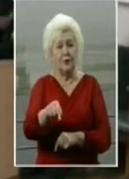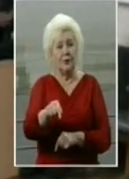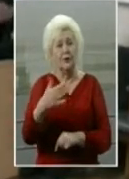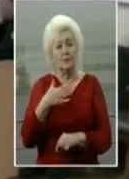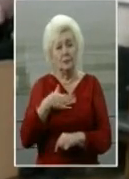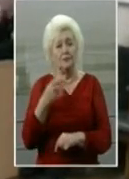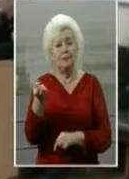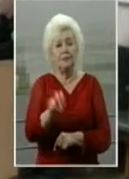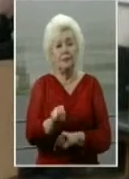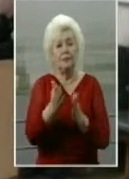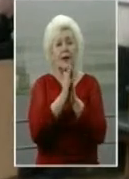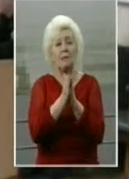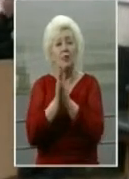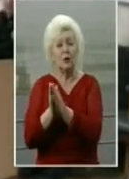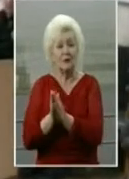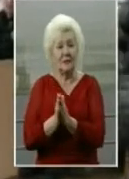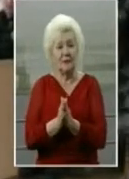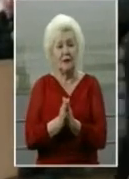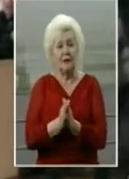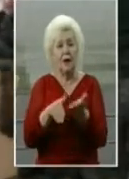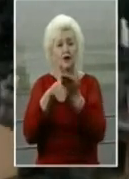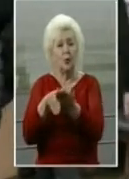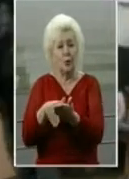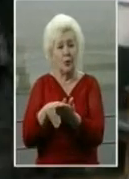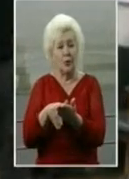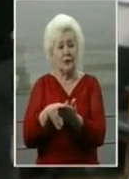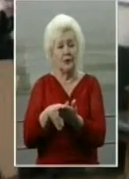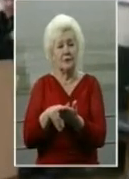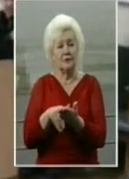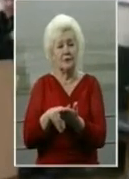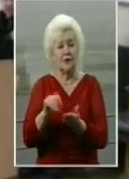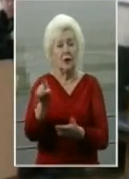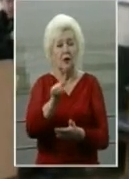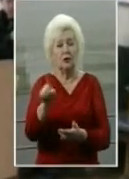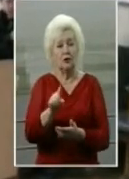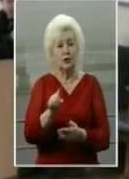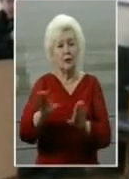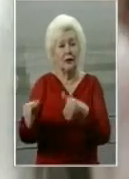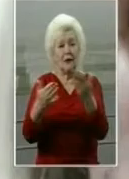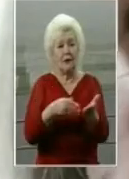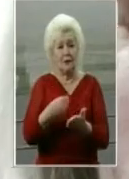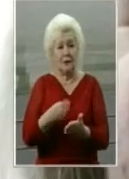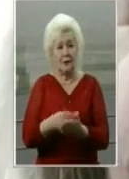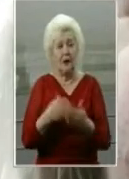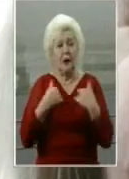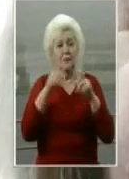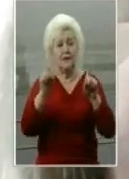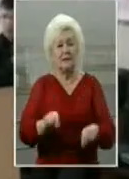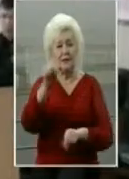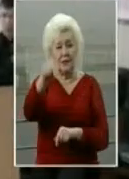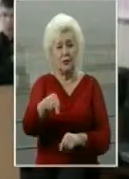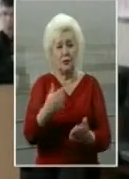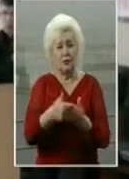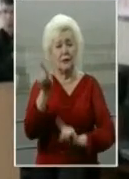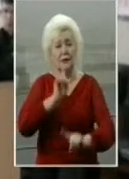Тому ми прийшли сюди попросити допомоги, щоб на виділення коштів. Ми сиділи тут якраз